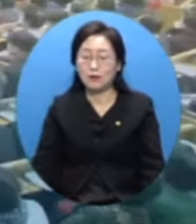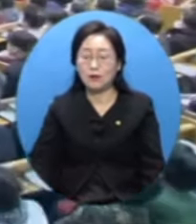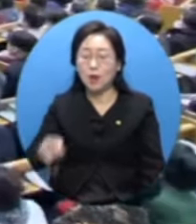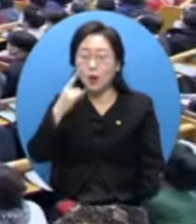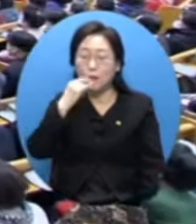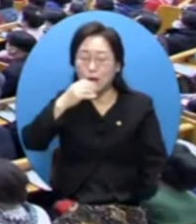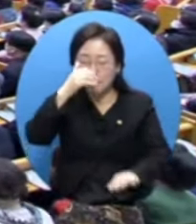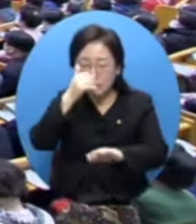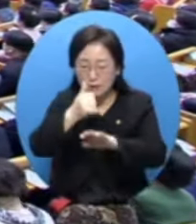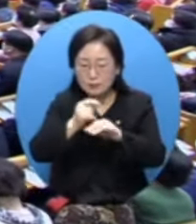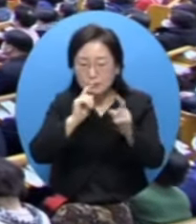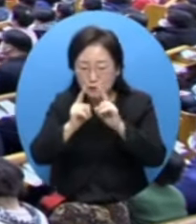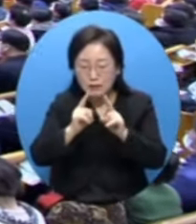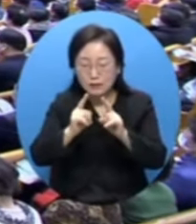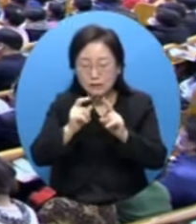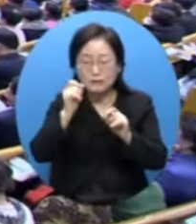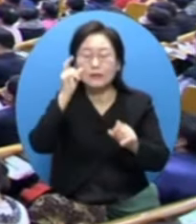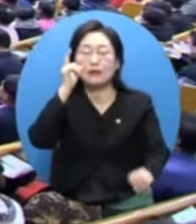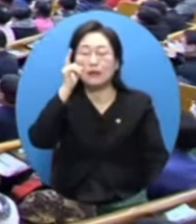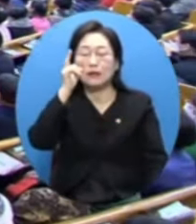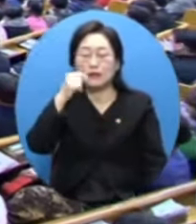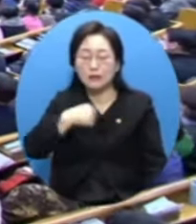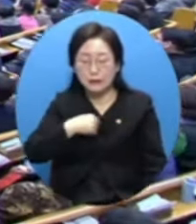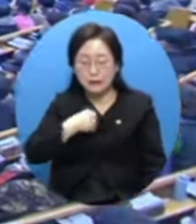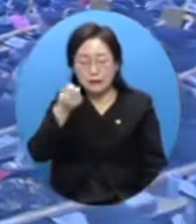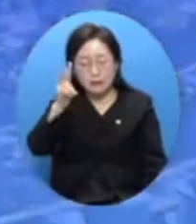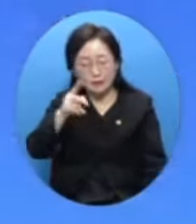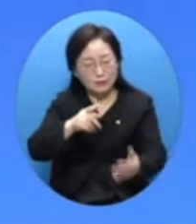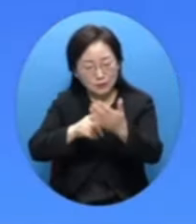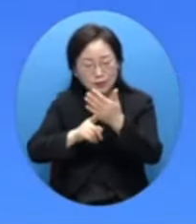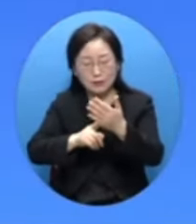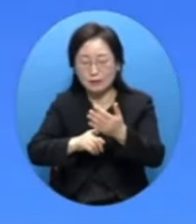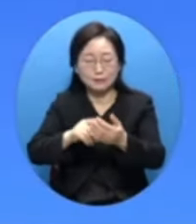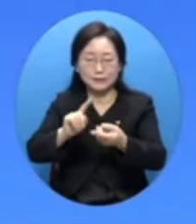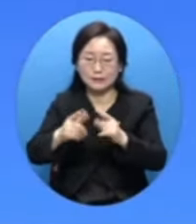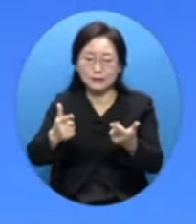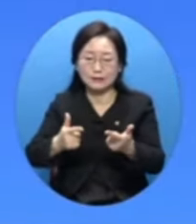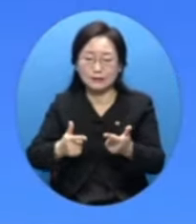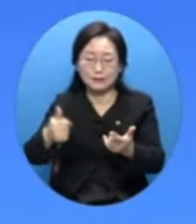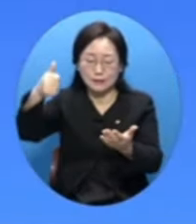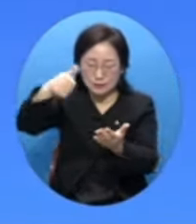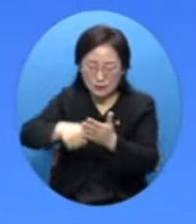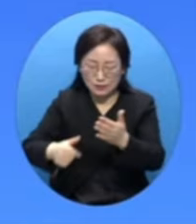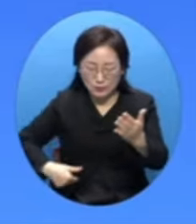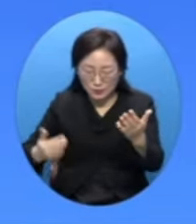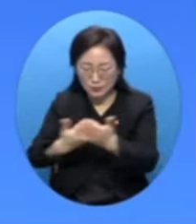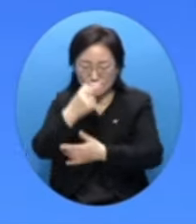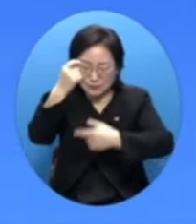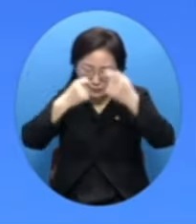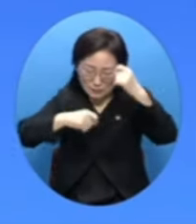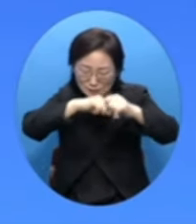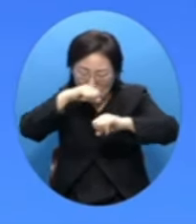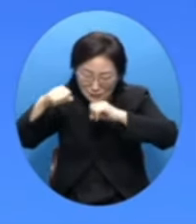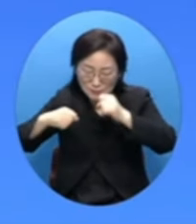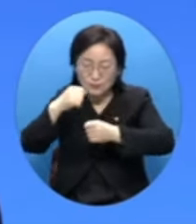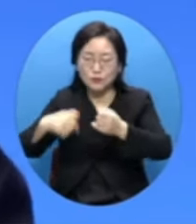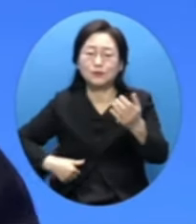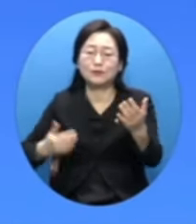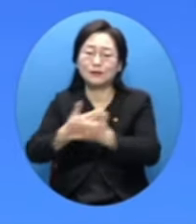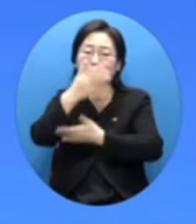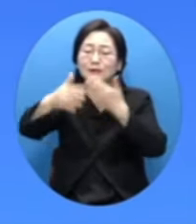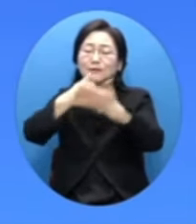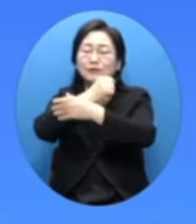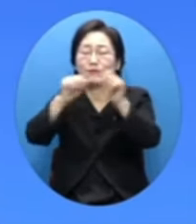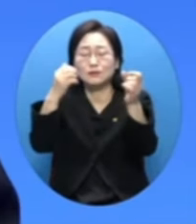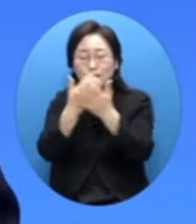것으로 자기가 알았어요. 내가 있을 것이 여기가 아니구나. 그 자리에 그는 꼬꾸러져 회개했습니다. 눈물 콜 무서우며 회개했습니다. 하나님 저를